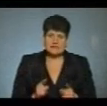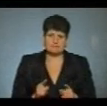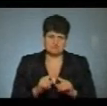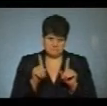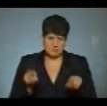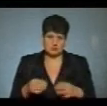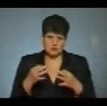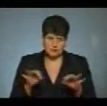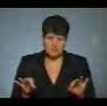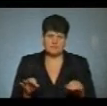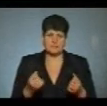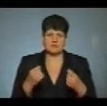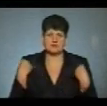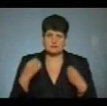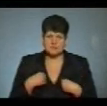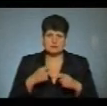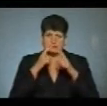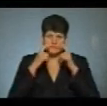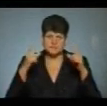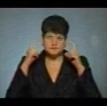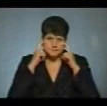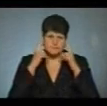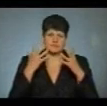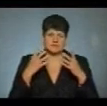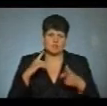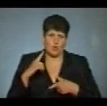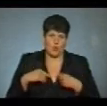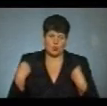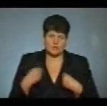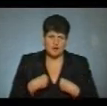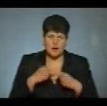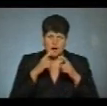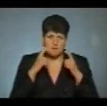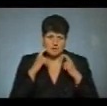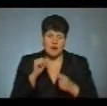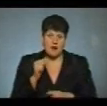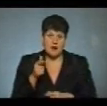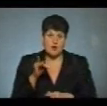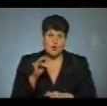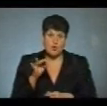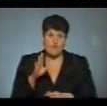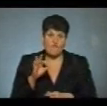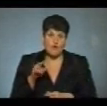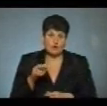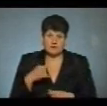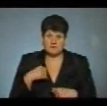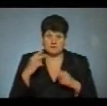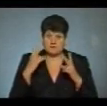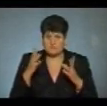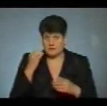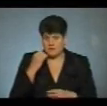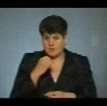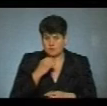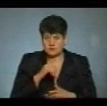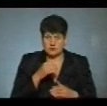респіратори, ізоляційні костюми. Про такі речі, як маски з агроволокна, нам невідомо. І дякуємо за те,